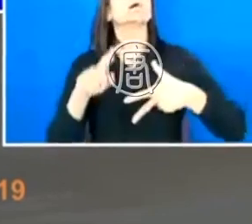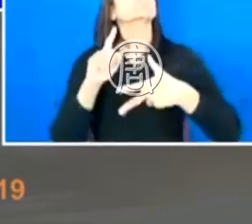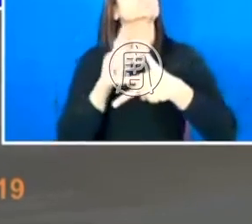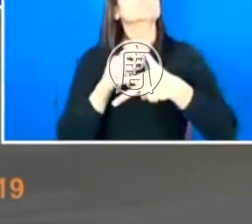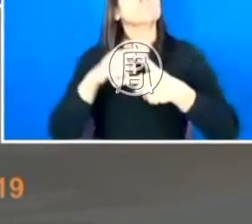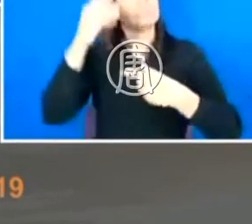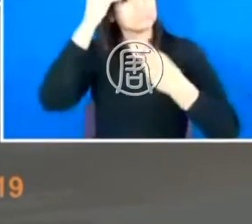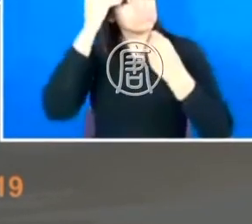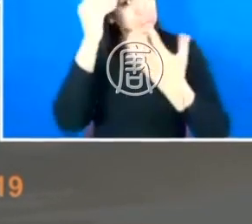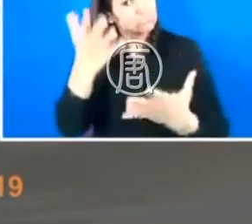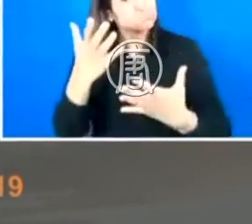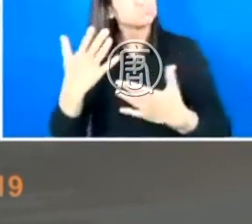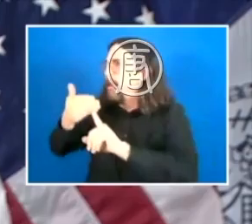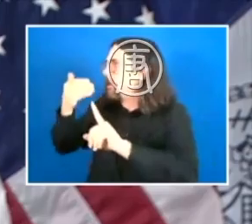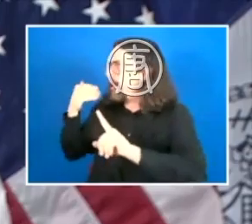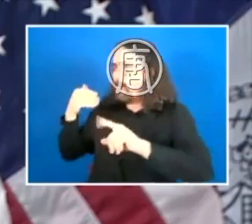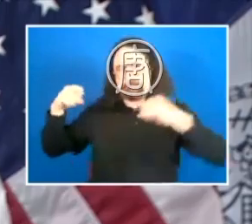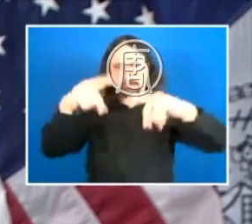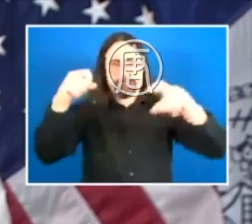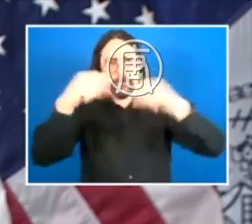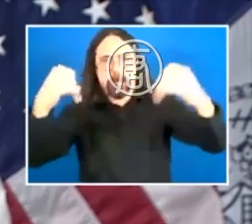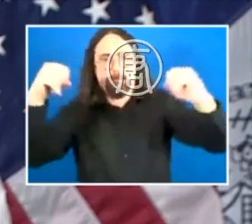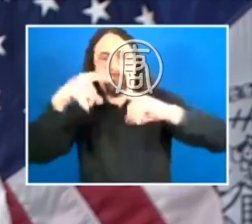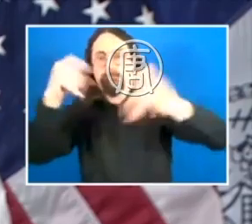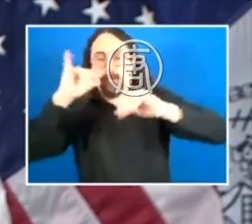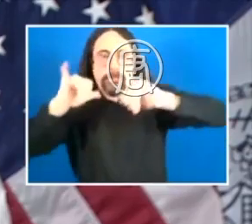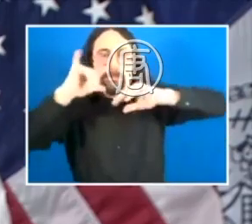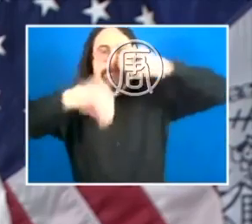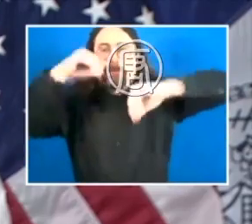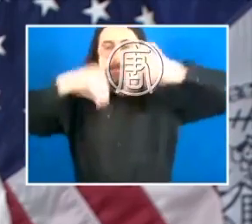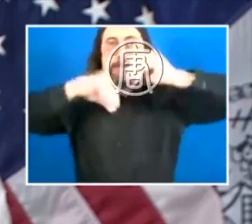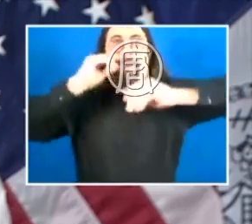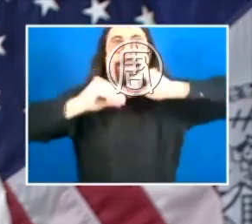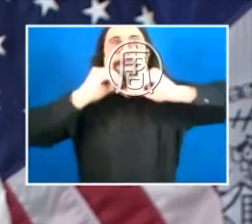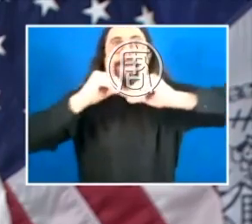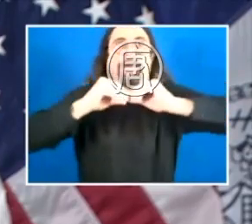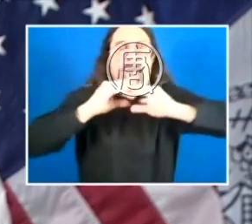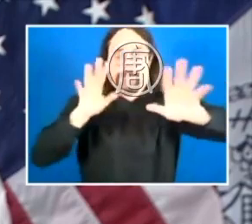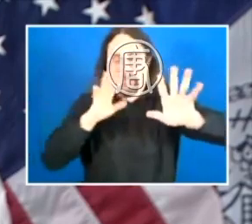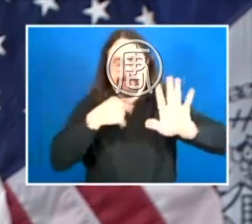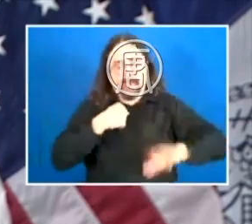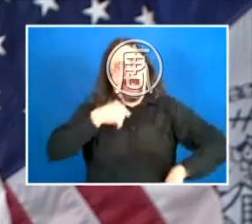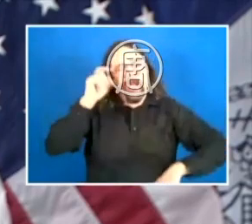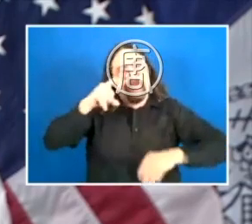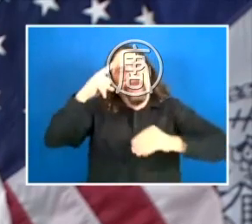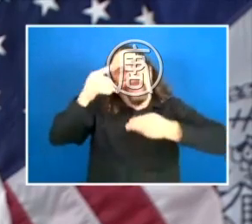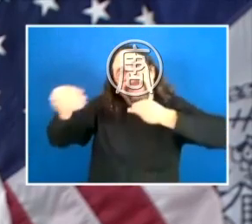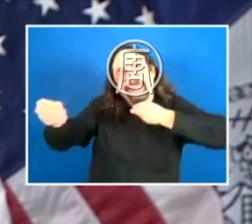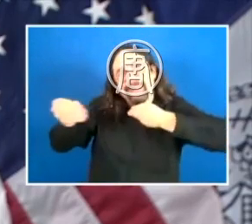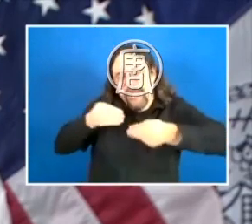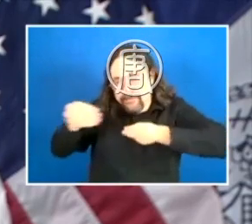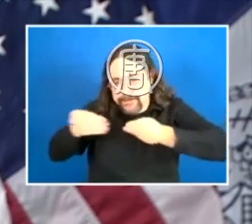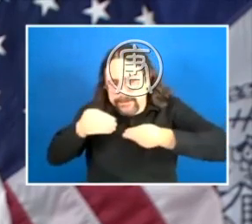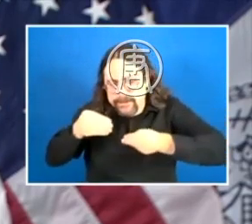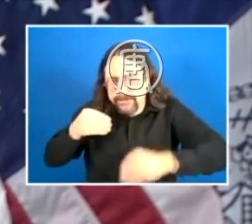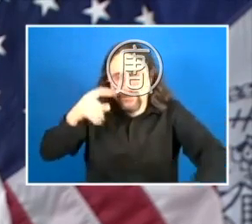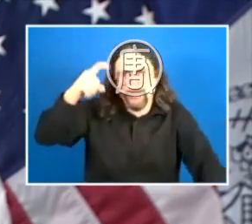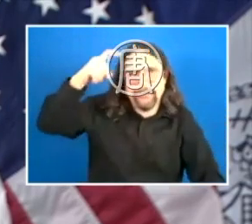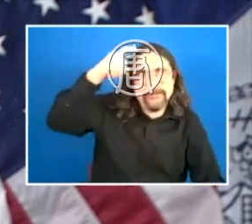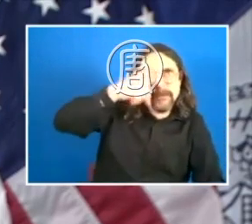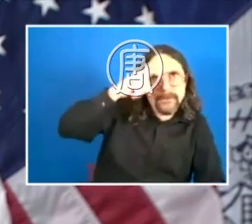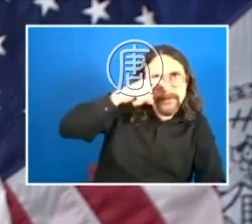阳性数字有所增加。纽约市市长白思豪周二因应疫情，宣布了新的学校成绩评分标